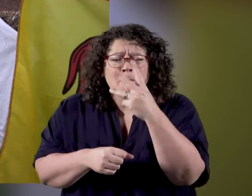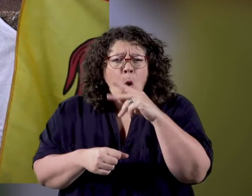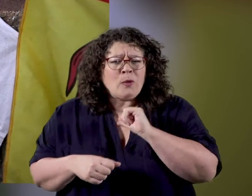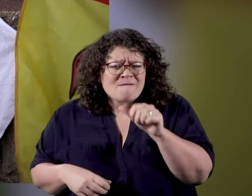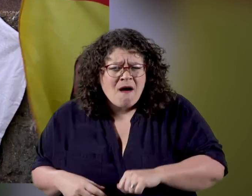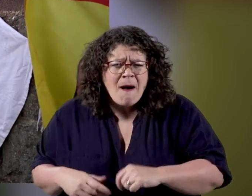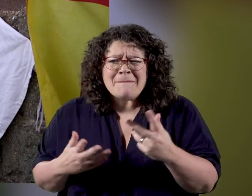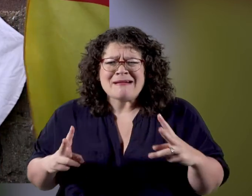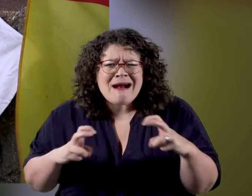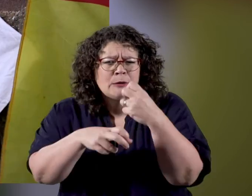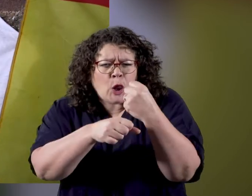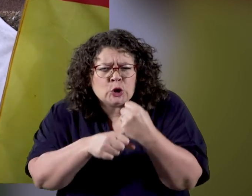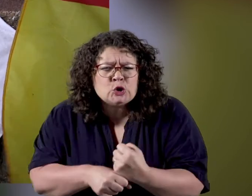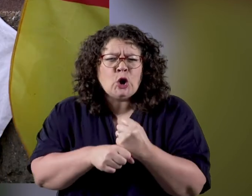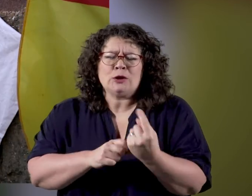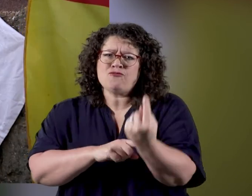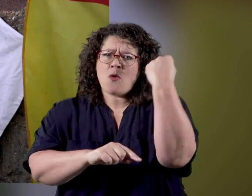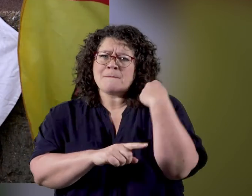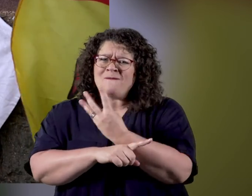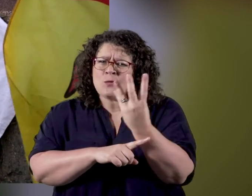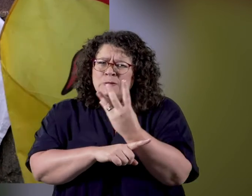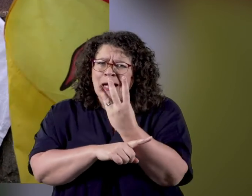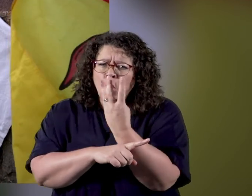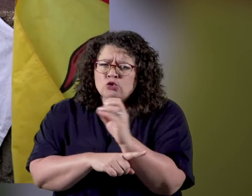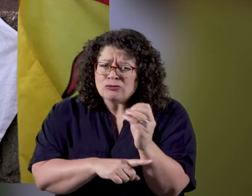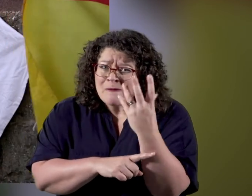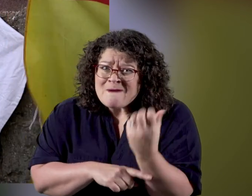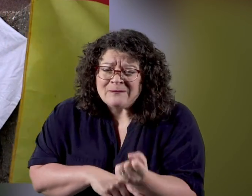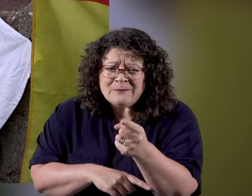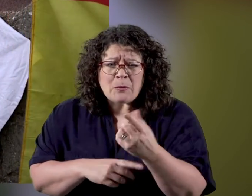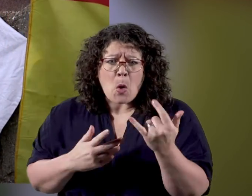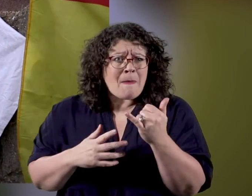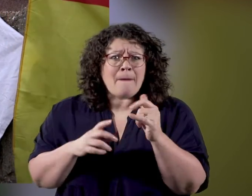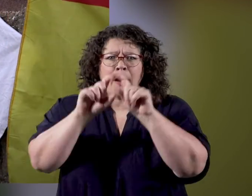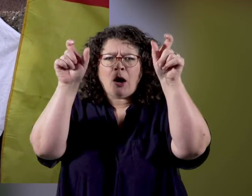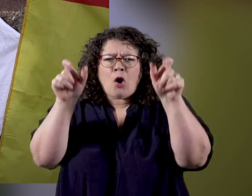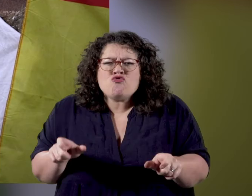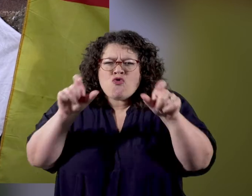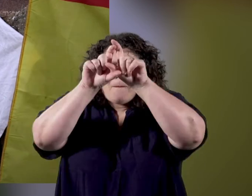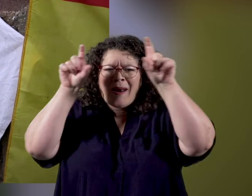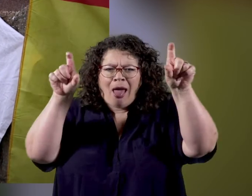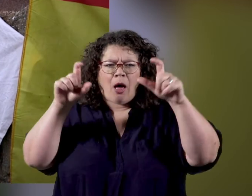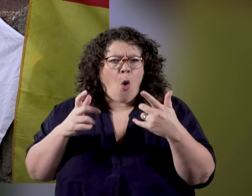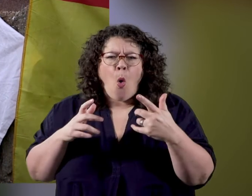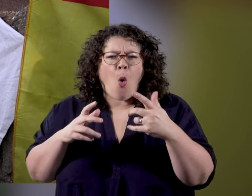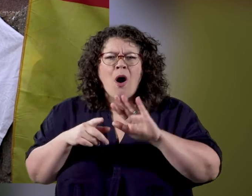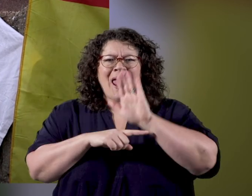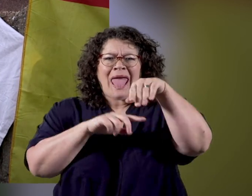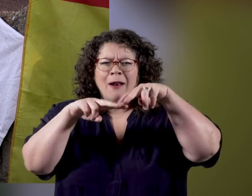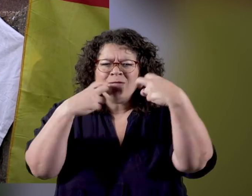1400. Gnewch fap o'r lle, gan ddangos yn eich tyb chi ble gall Owain